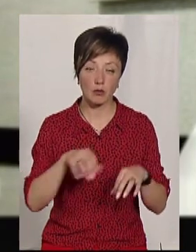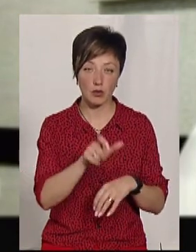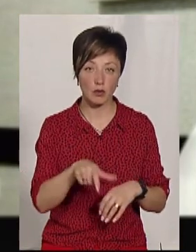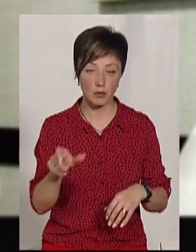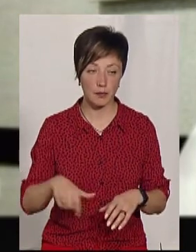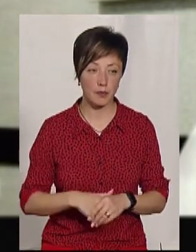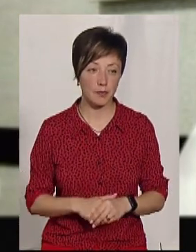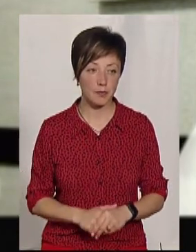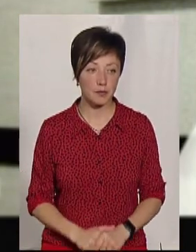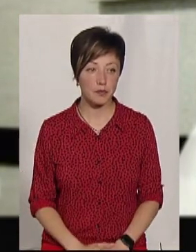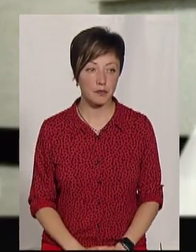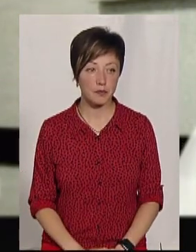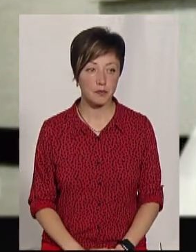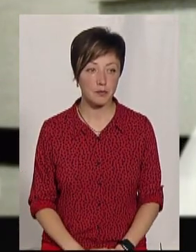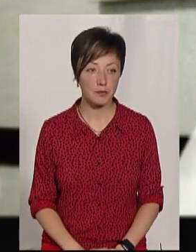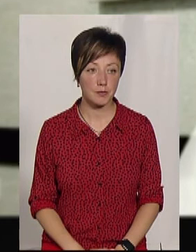за пільговим